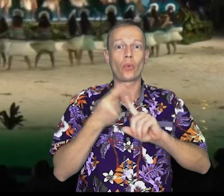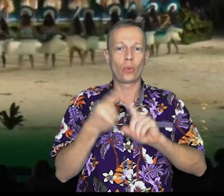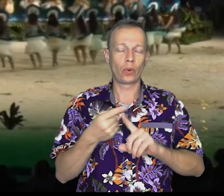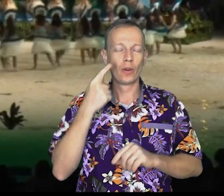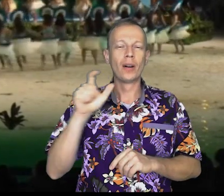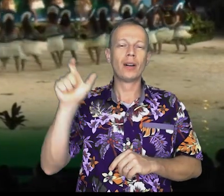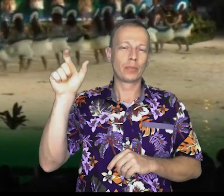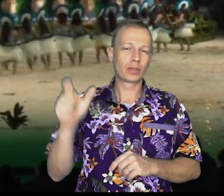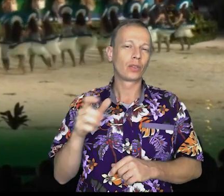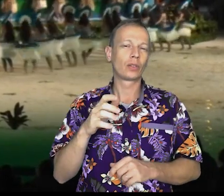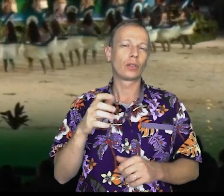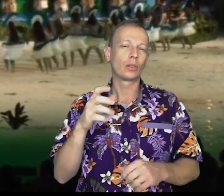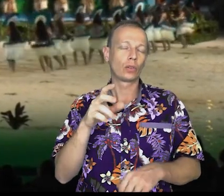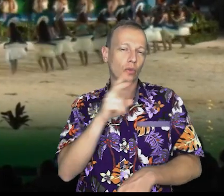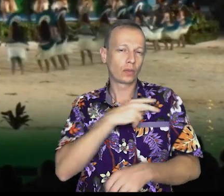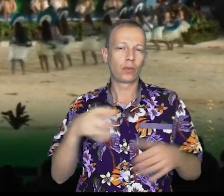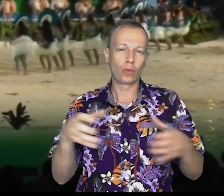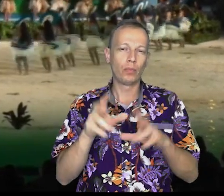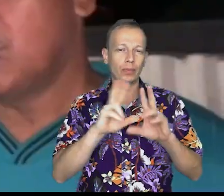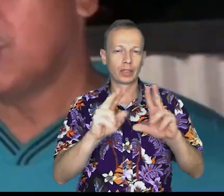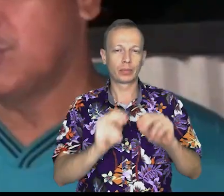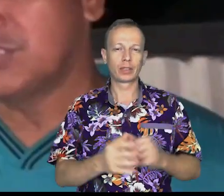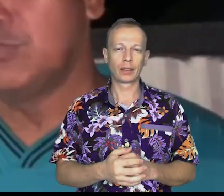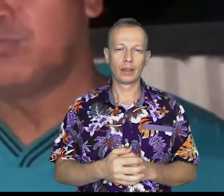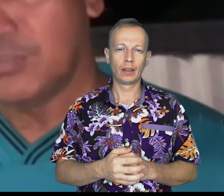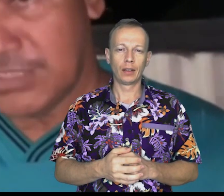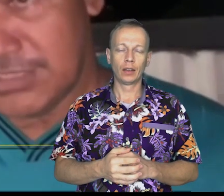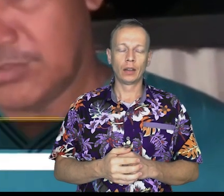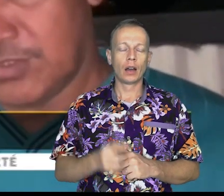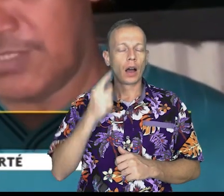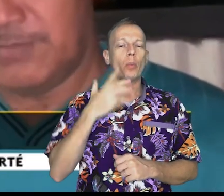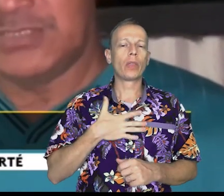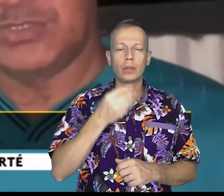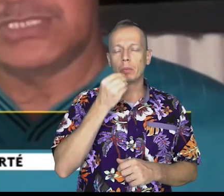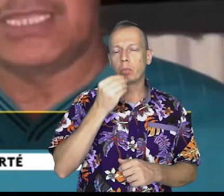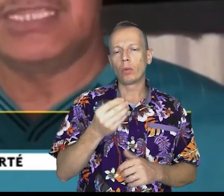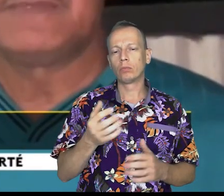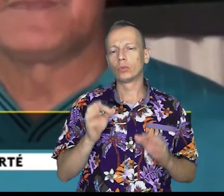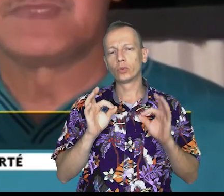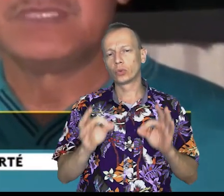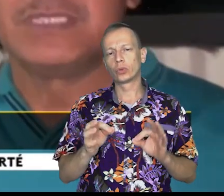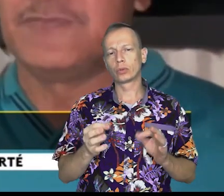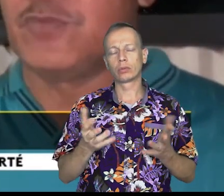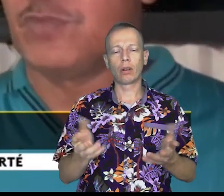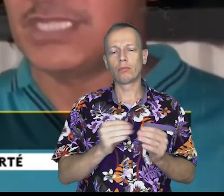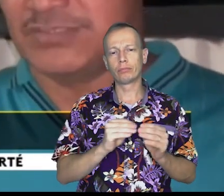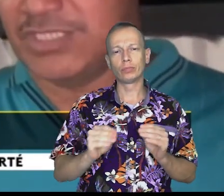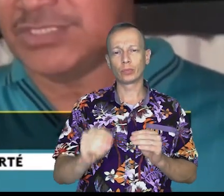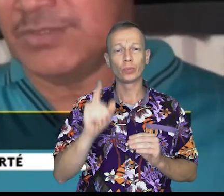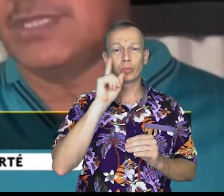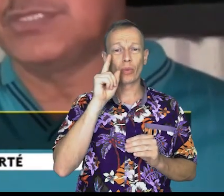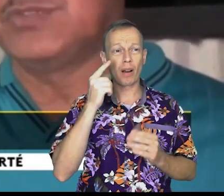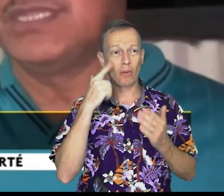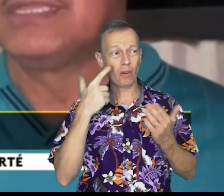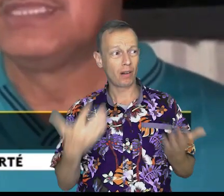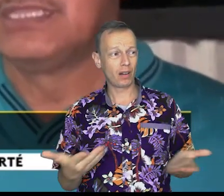groupe au micro de Rosanna Magrota. Moi, je crois que c'est une bonne décision qu'on ait pu cette année. Il faut voir la situation